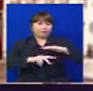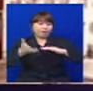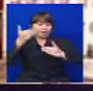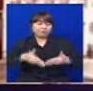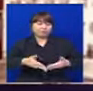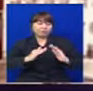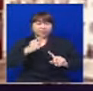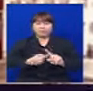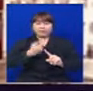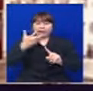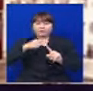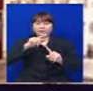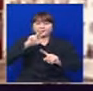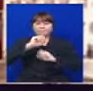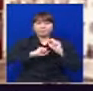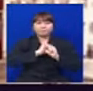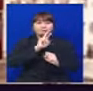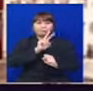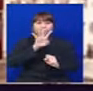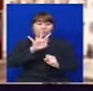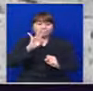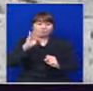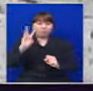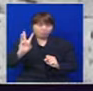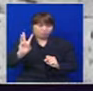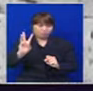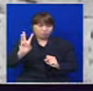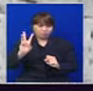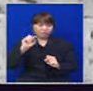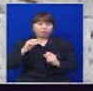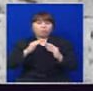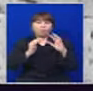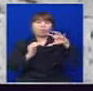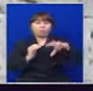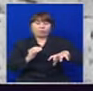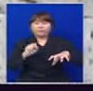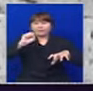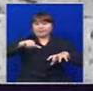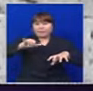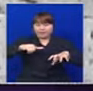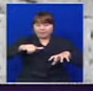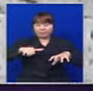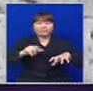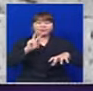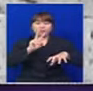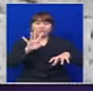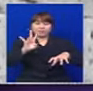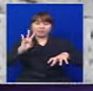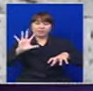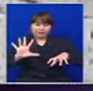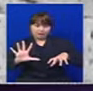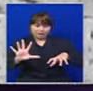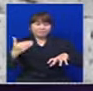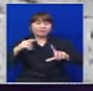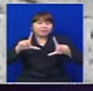ภาคมพุทธศักราช2476ภายหลังการปฏิวัติสยามพุทธศักราช2475มีสั